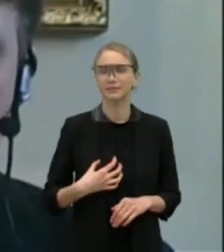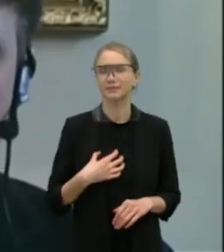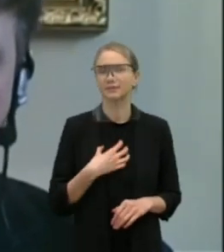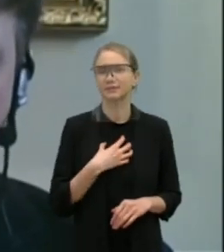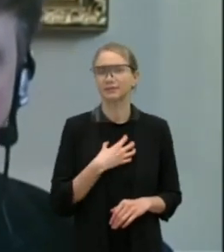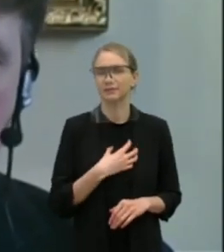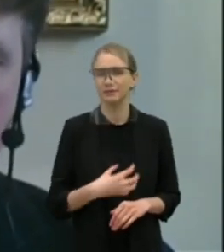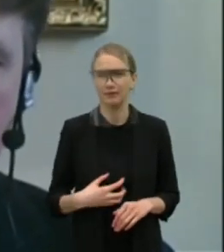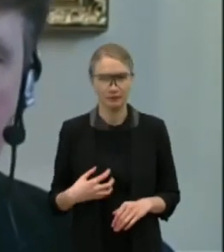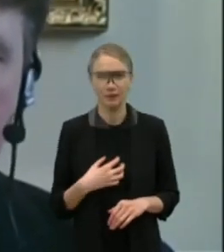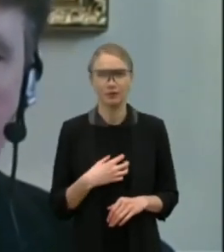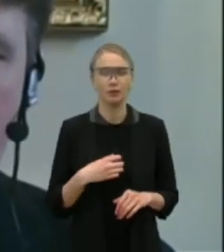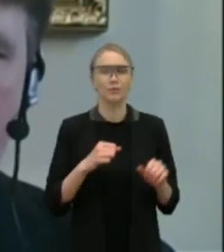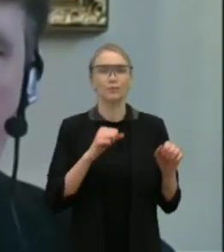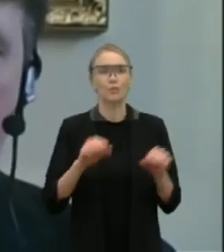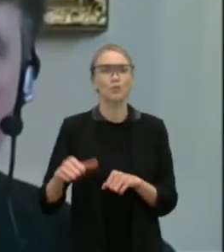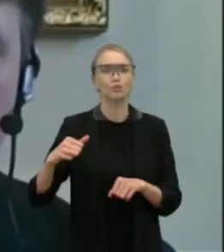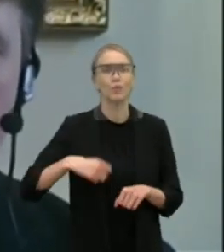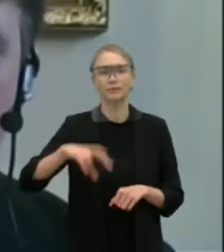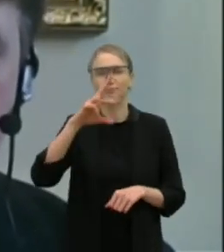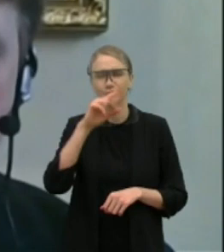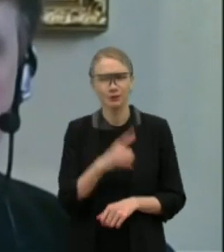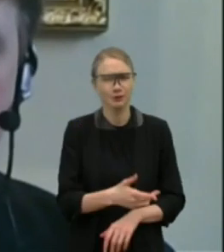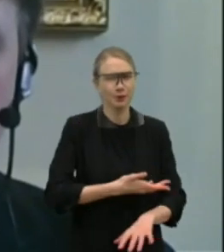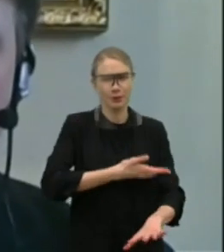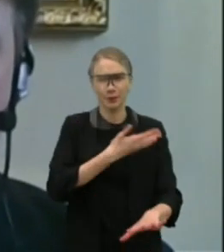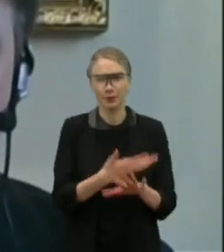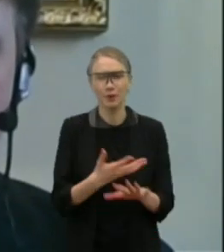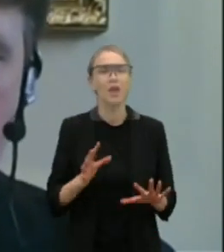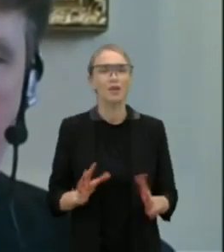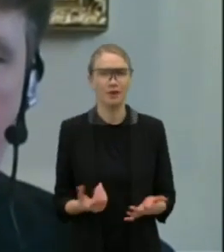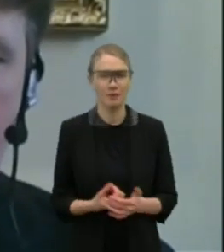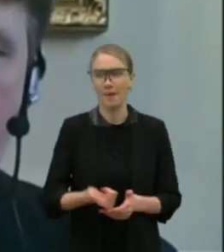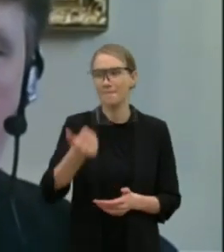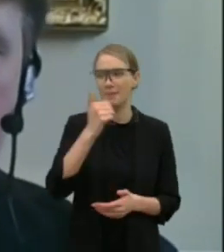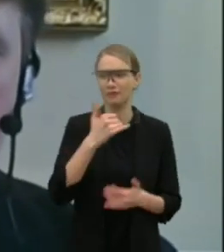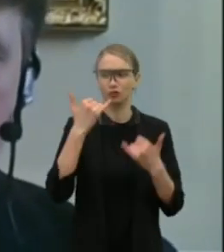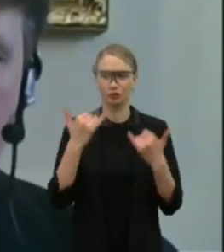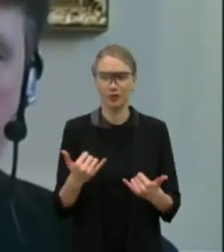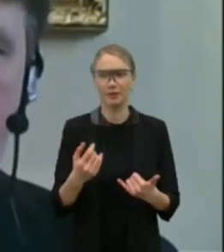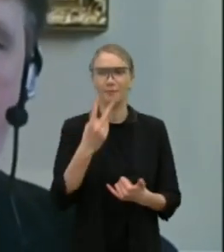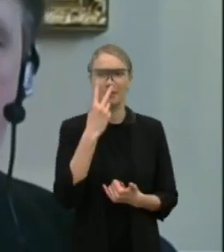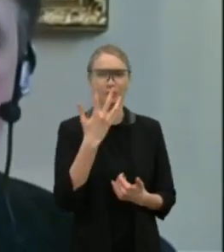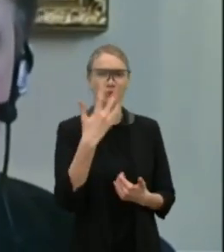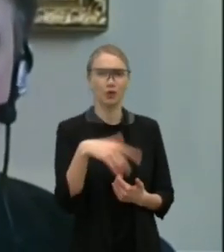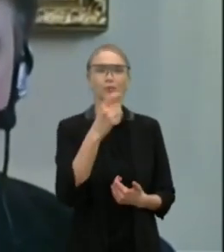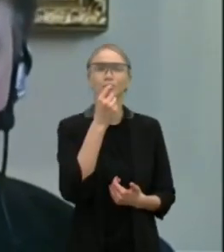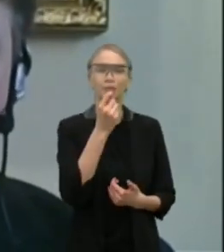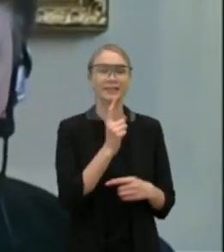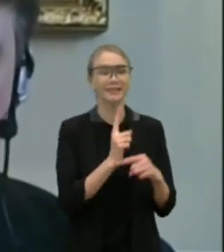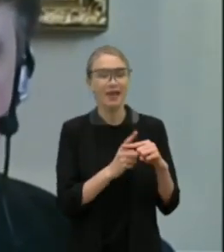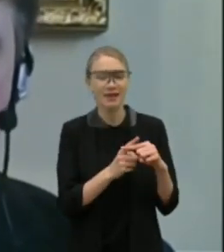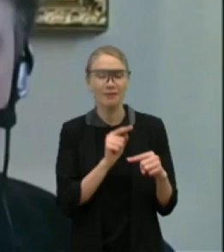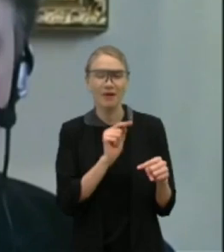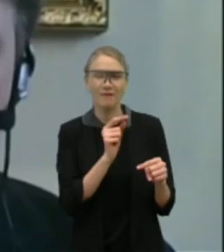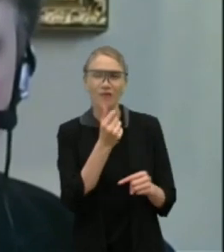padarytume pačią didžiausią klaidą, jeigu na, tuos, sakykime, labai mažus, silpnus teigiamus